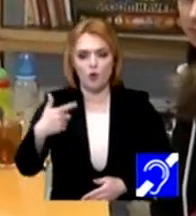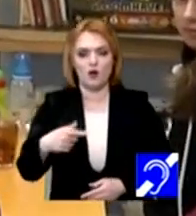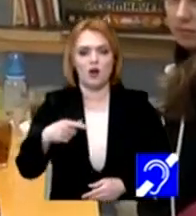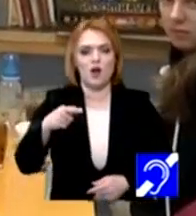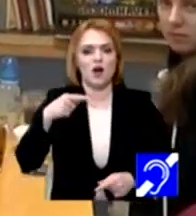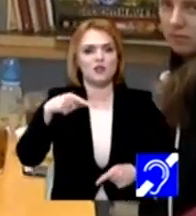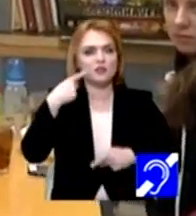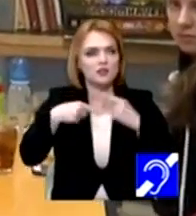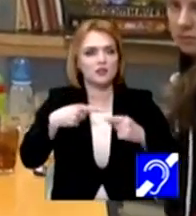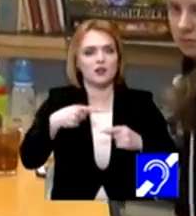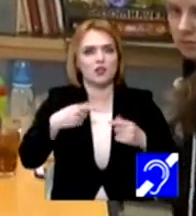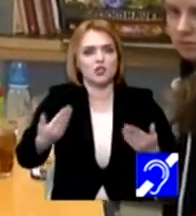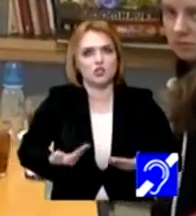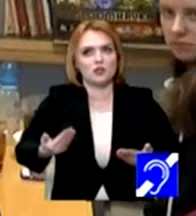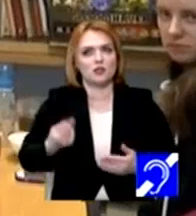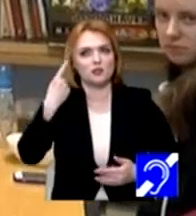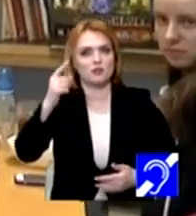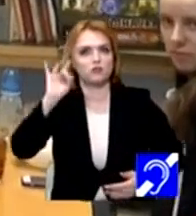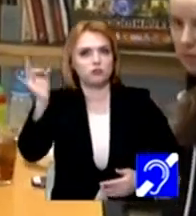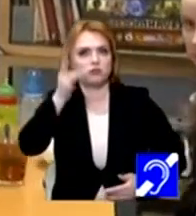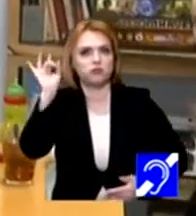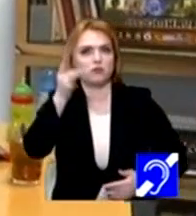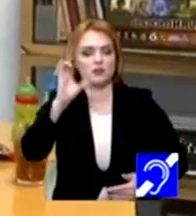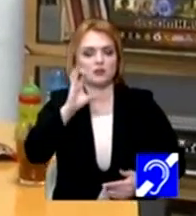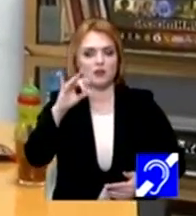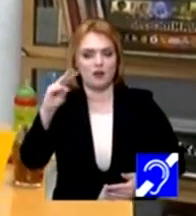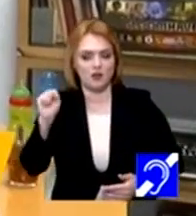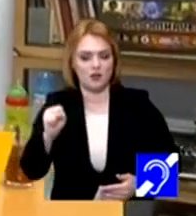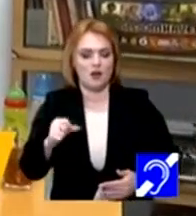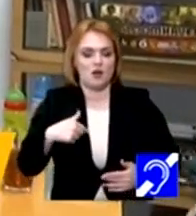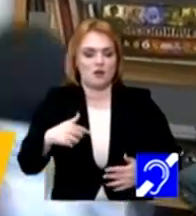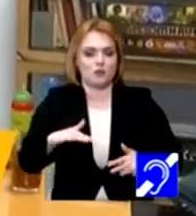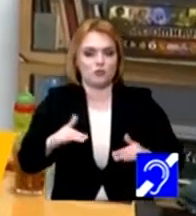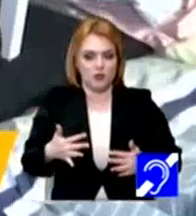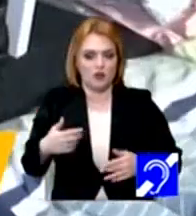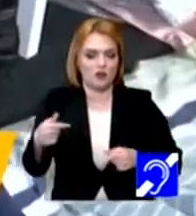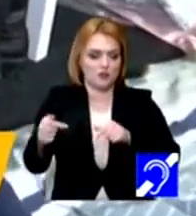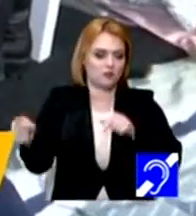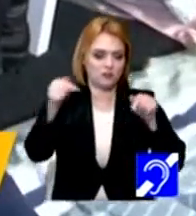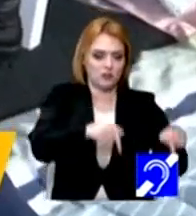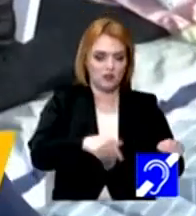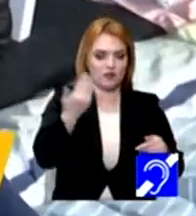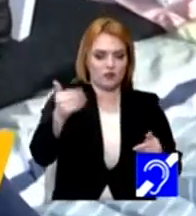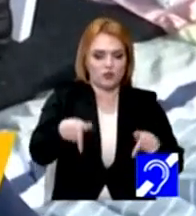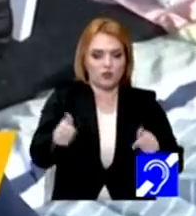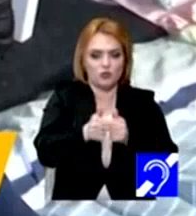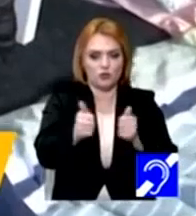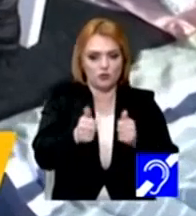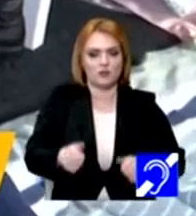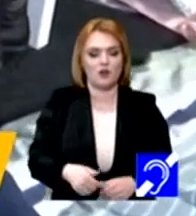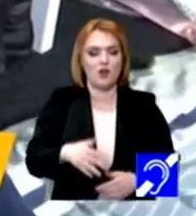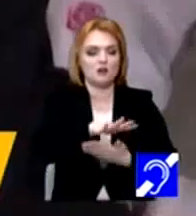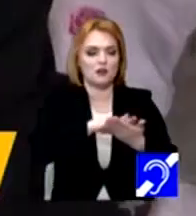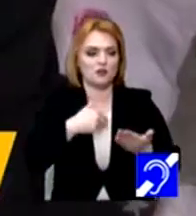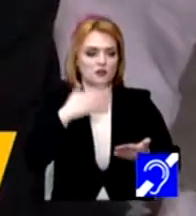de alarme, alarme, alarme și au venit încoace la mai aproape de rudele lor. Unde o să merg? O să meargă în partea noastră